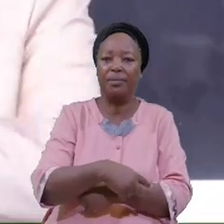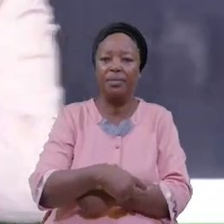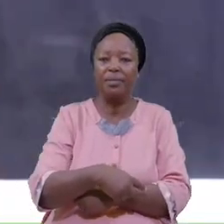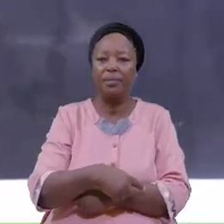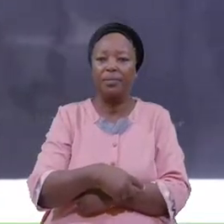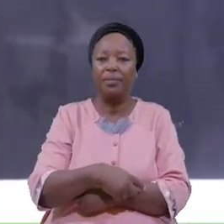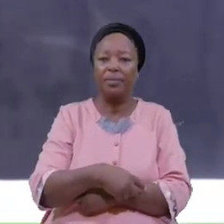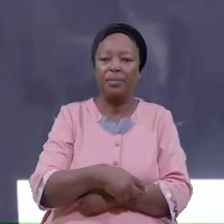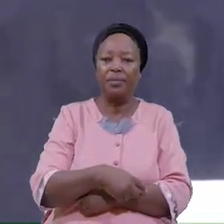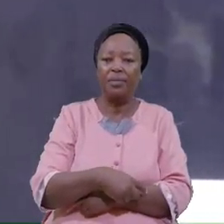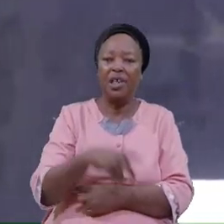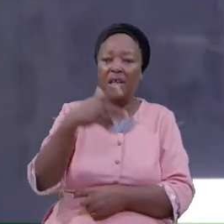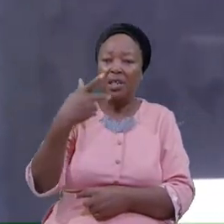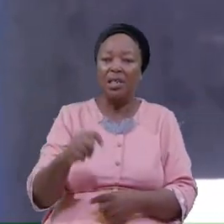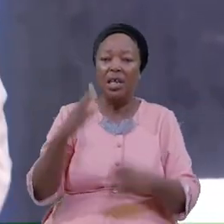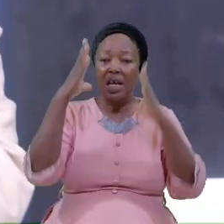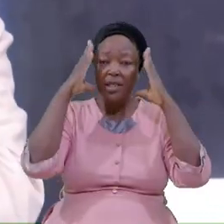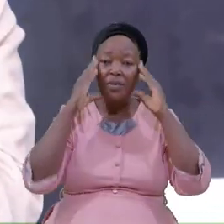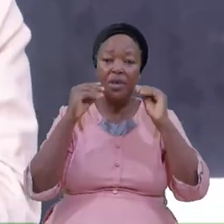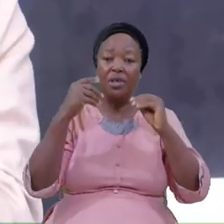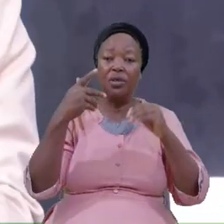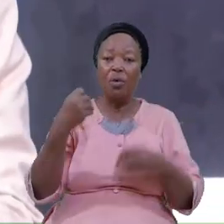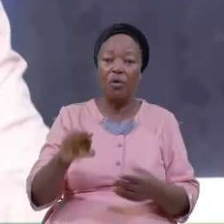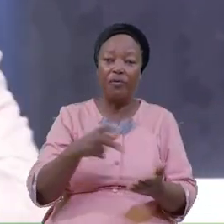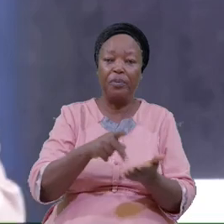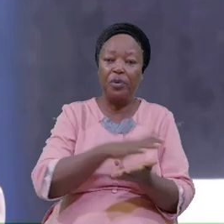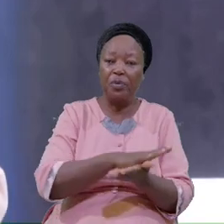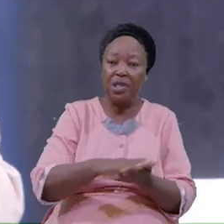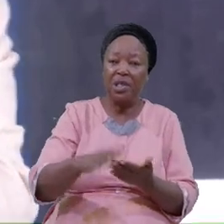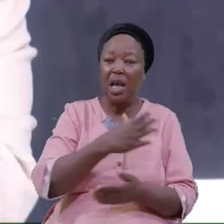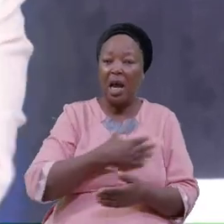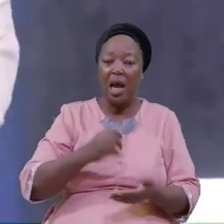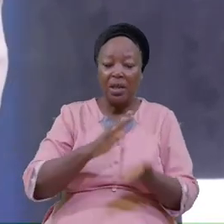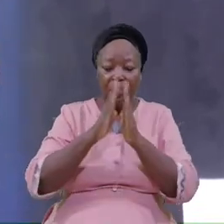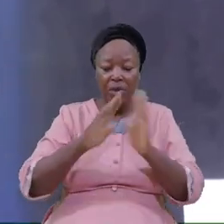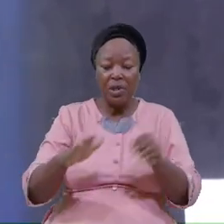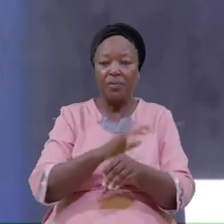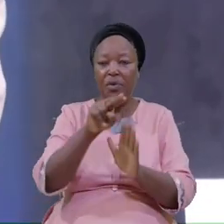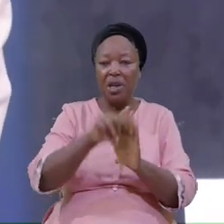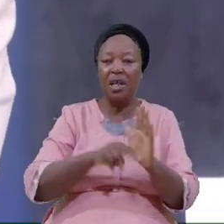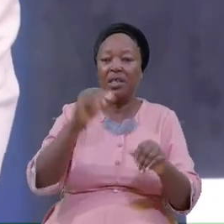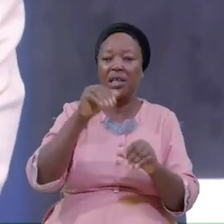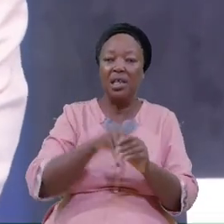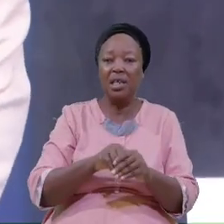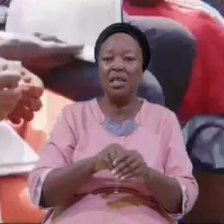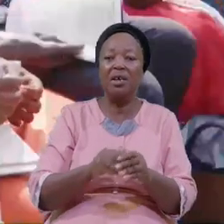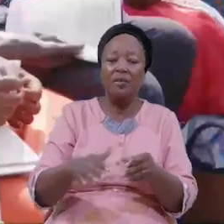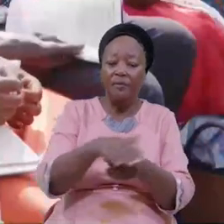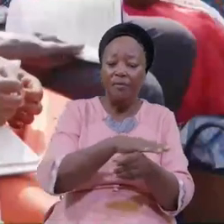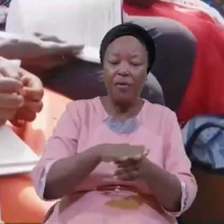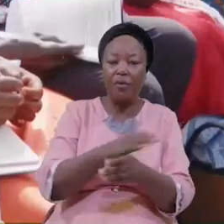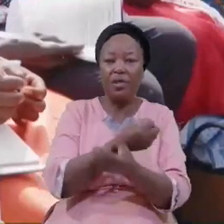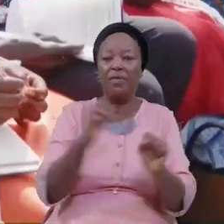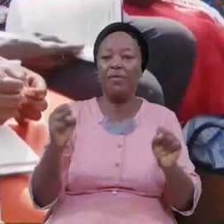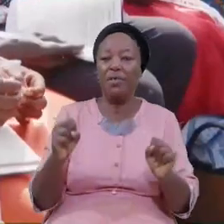salut. The experience of purity and peacefulness in full salvation. Et donc le message